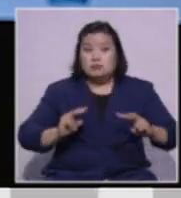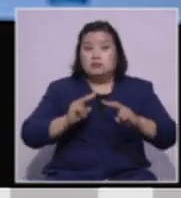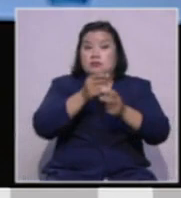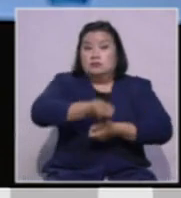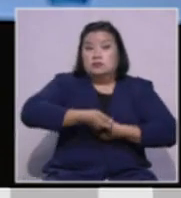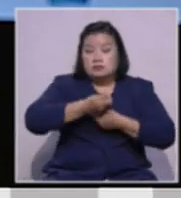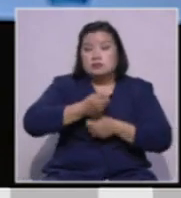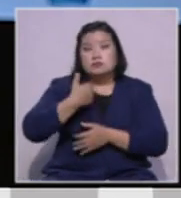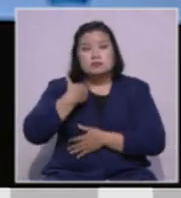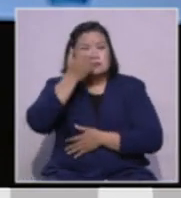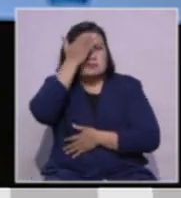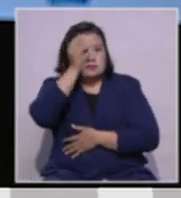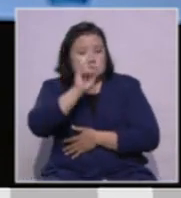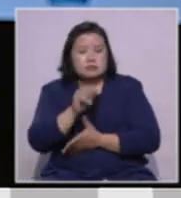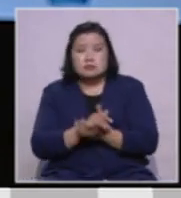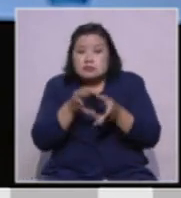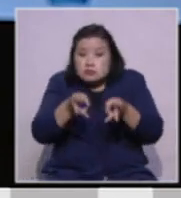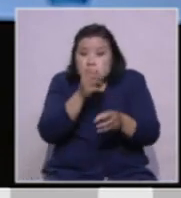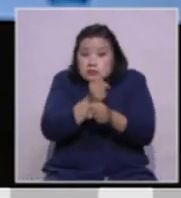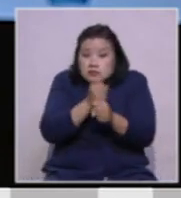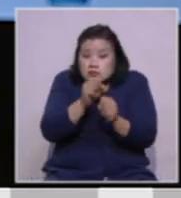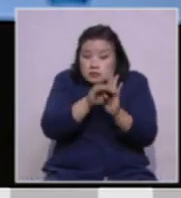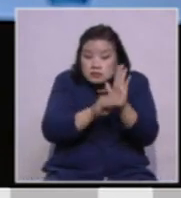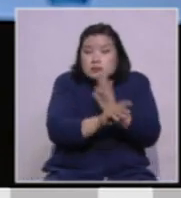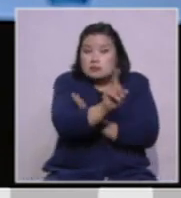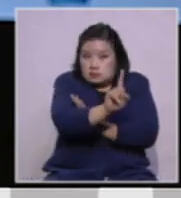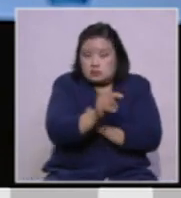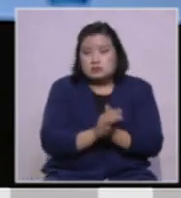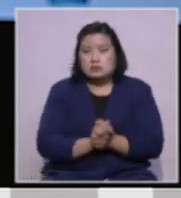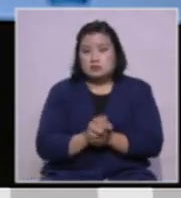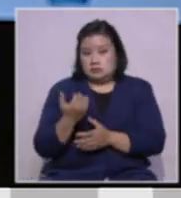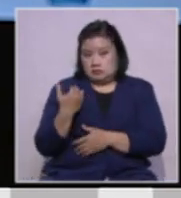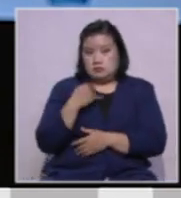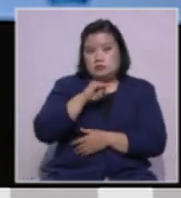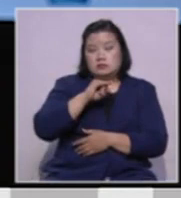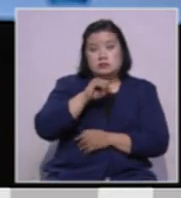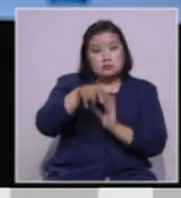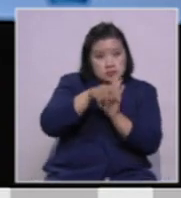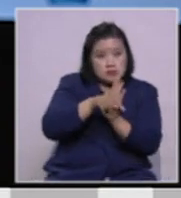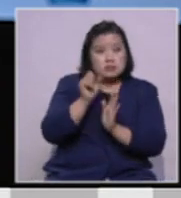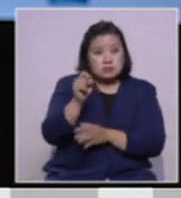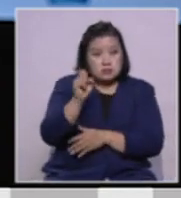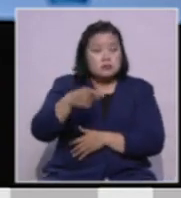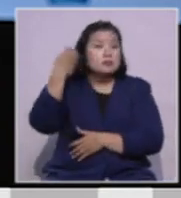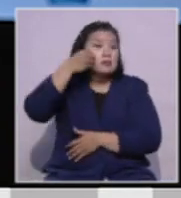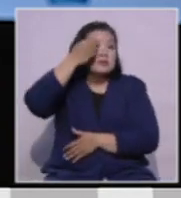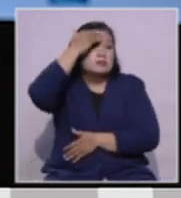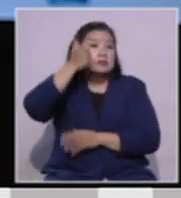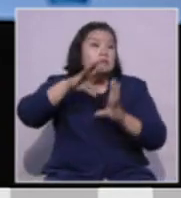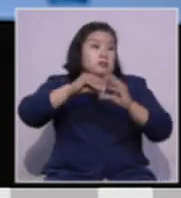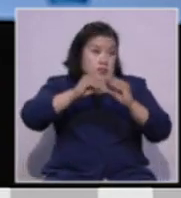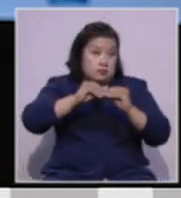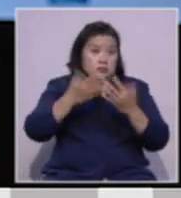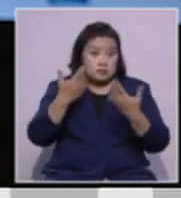จ้ากระทรวงเป็นประชาธิปัตย์นี่นะ วันพฤหัสกับวันศุกร์เนี่ยเขามีการประชุมนโยบายรัฐบาลกันอยู่นะครับแล้วก็มีข้อถกเถียงกันว่าตกลงนโยบายเกษ